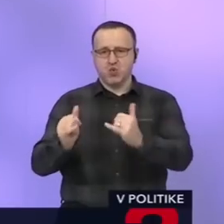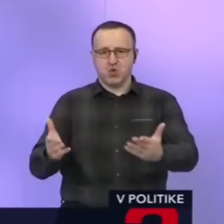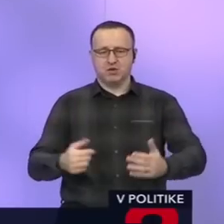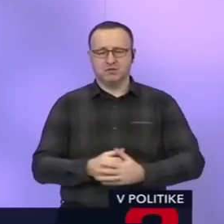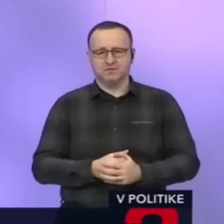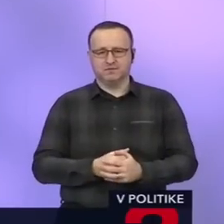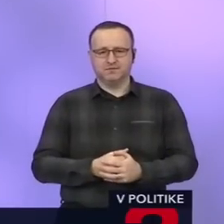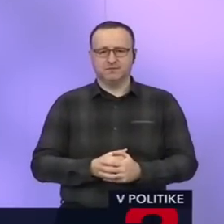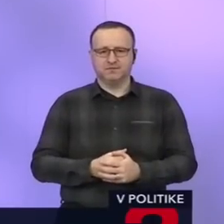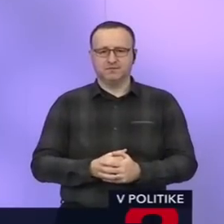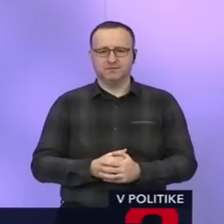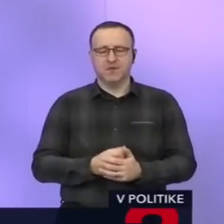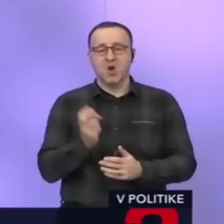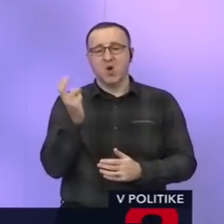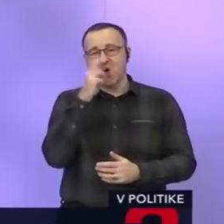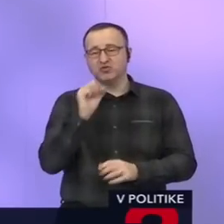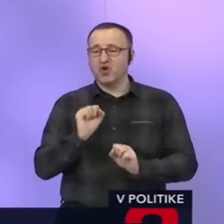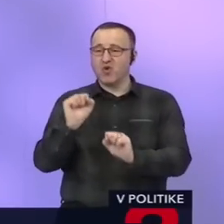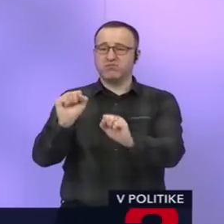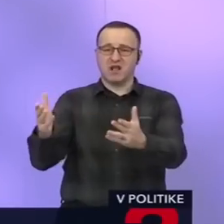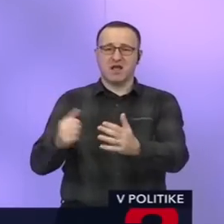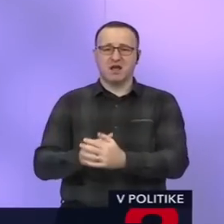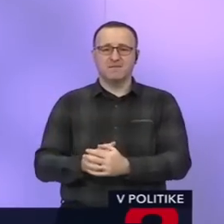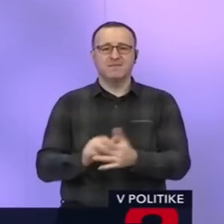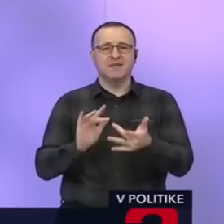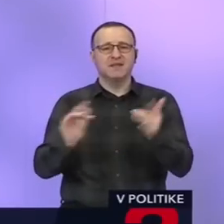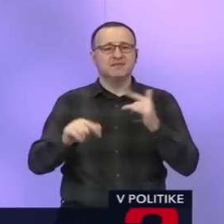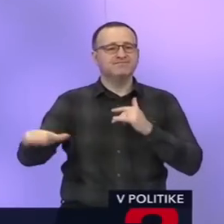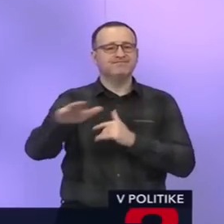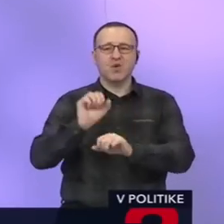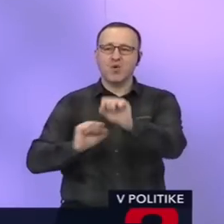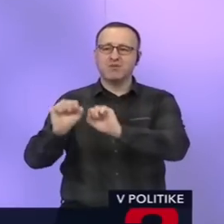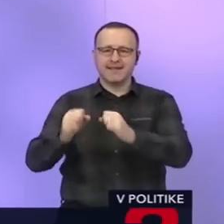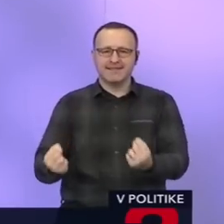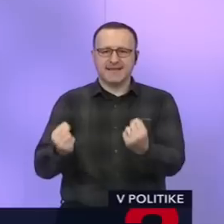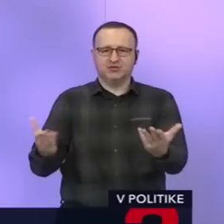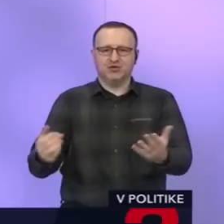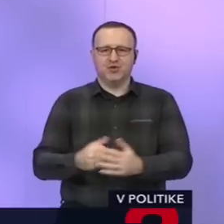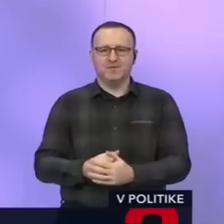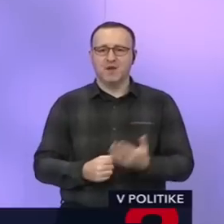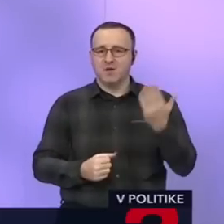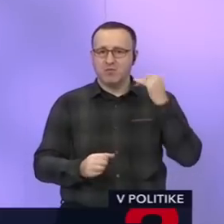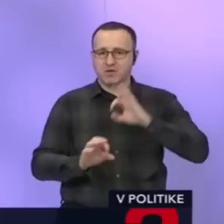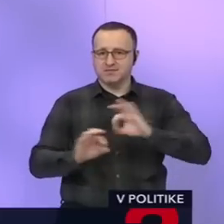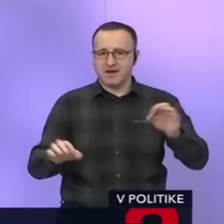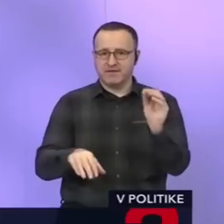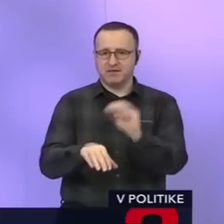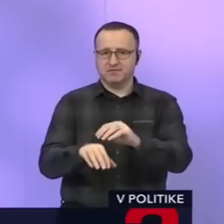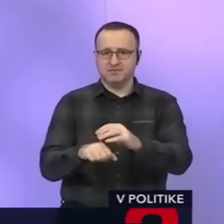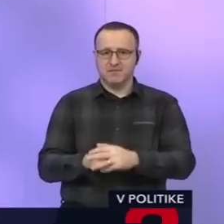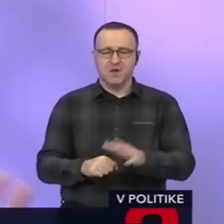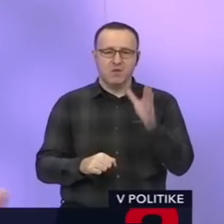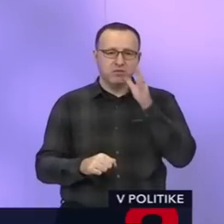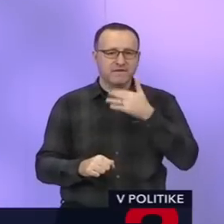a horšia je tá obrana, predovšetkým v tom virtuálnom priestore, pretože, ako bolo správne spomenuté, bude